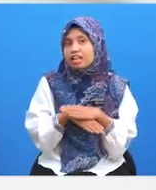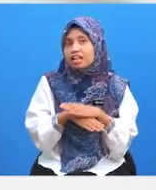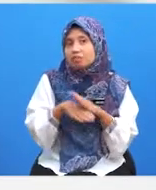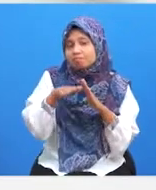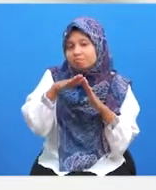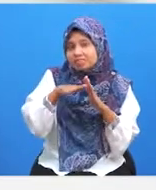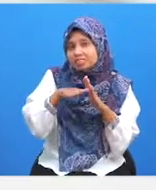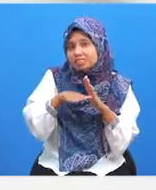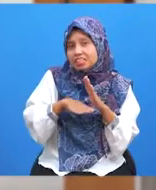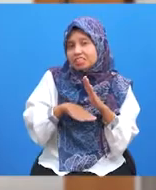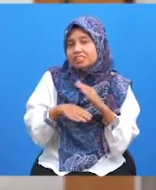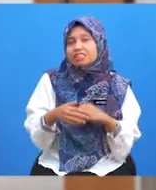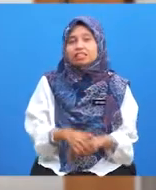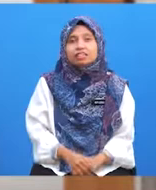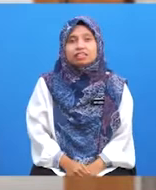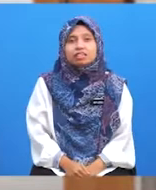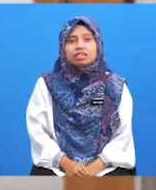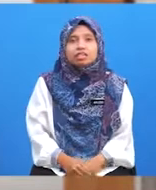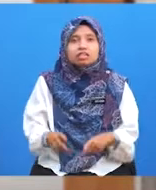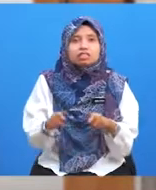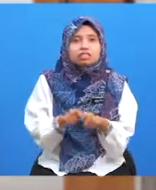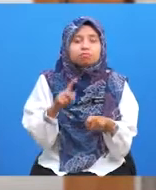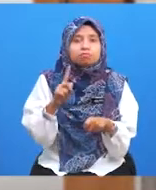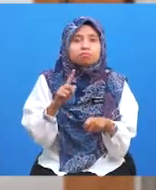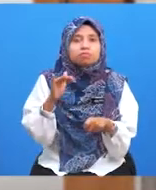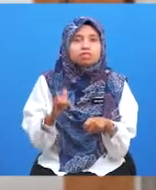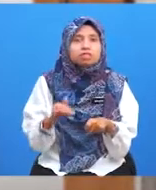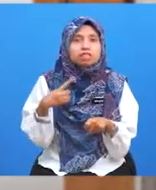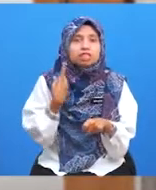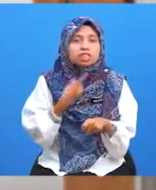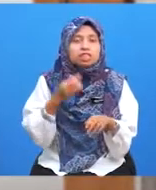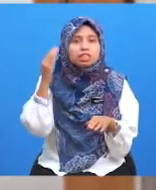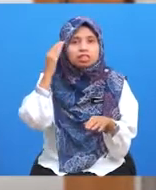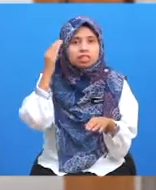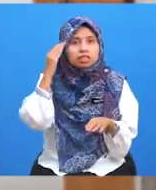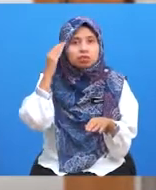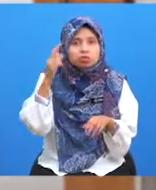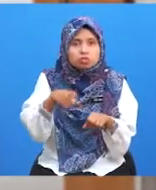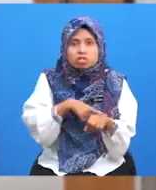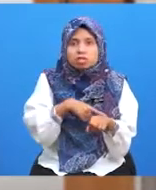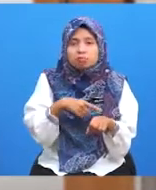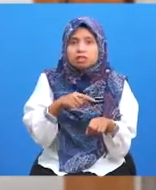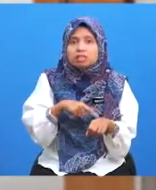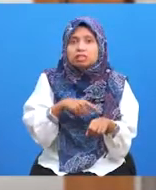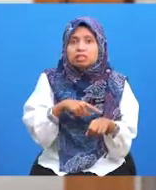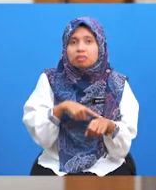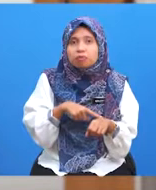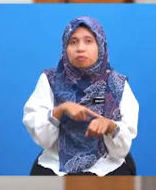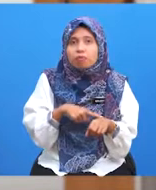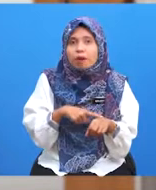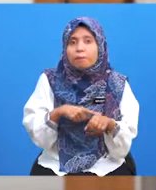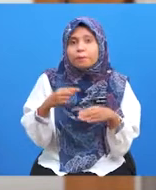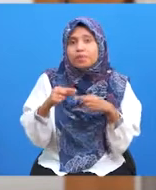kemelesetan sepertimana yang kita tahu sepanjang tempoh perintah kawalan